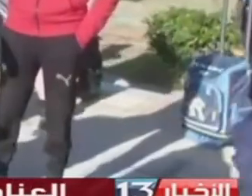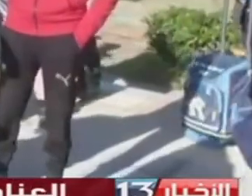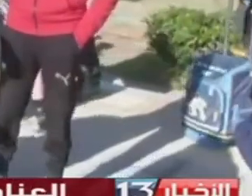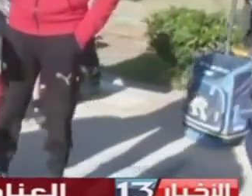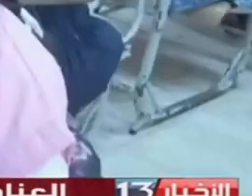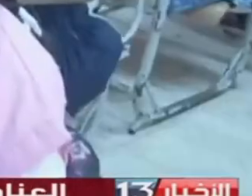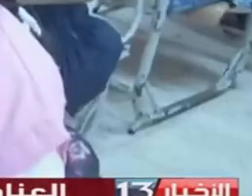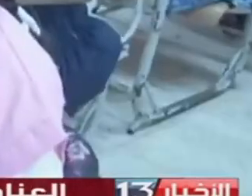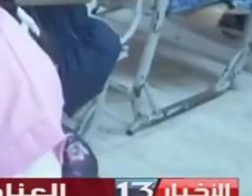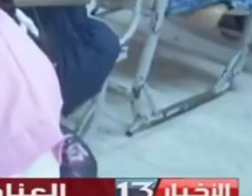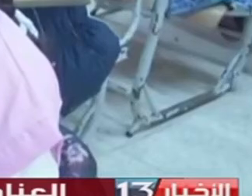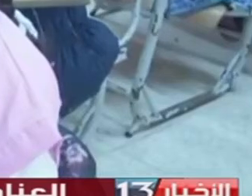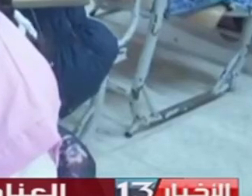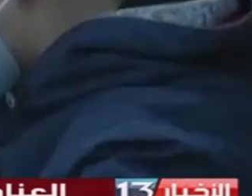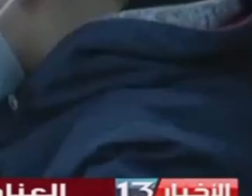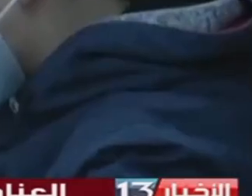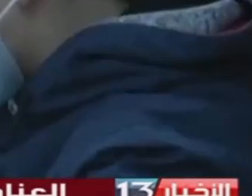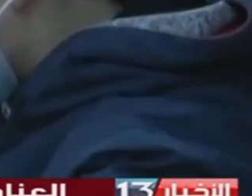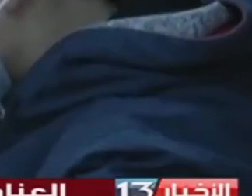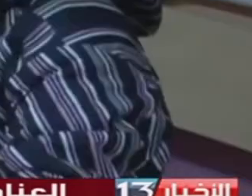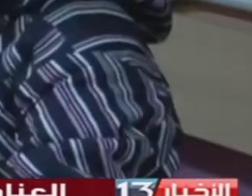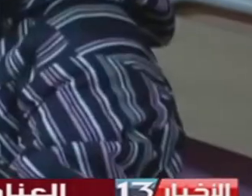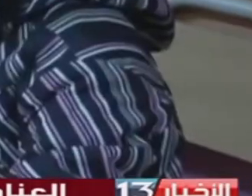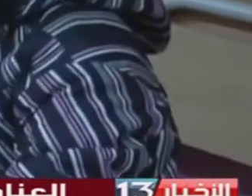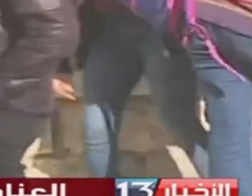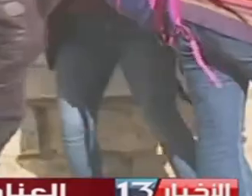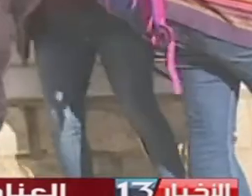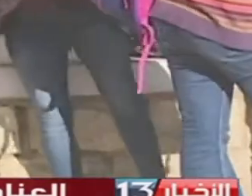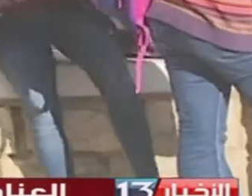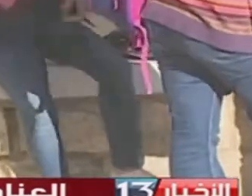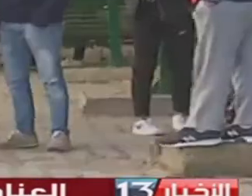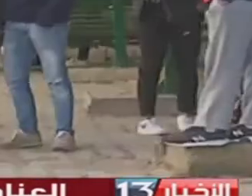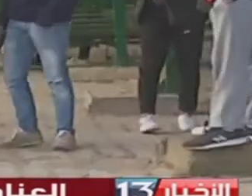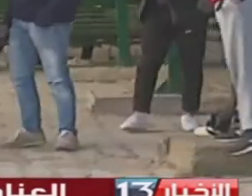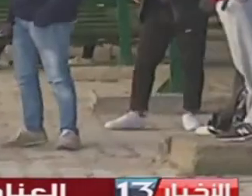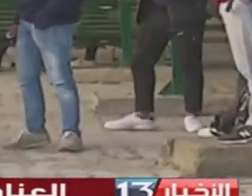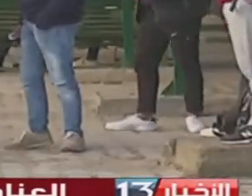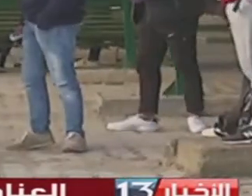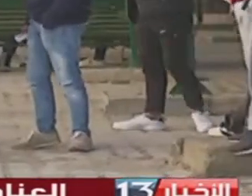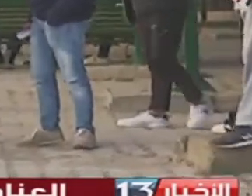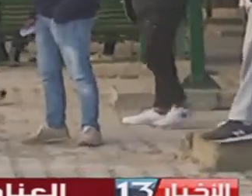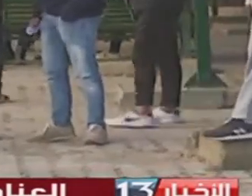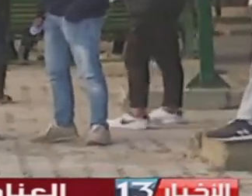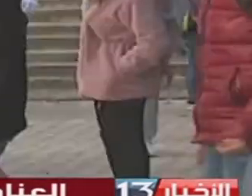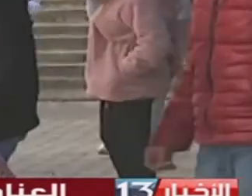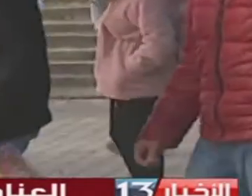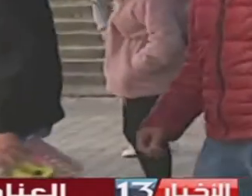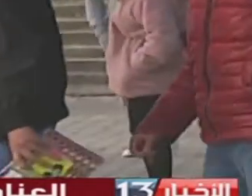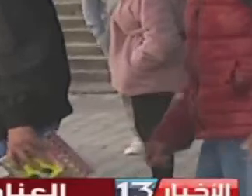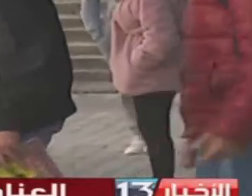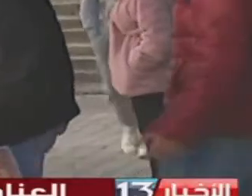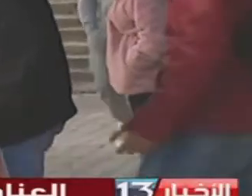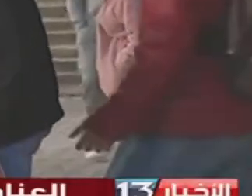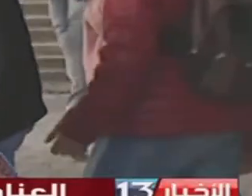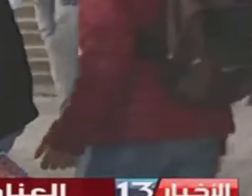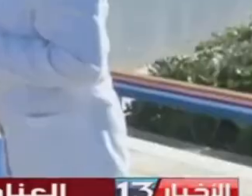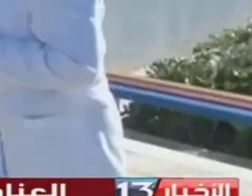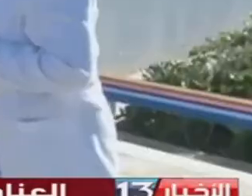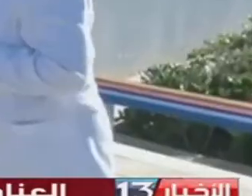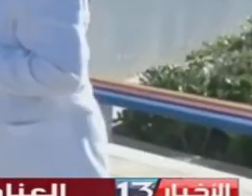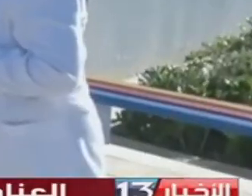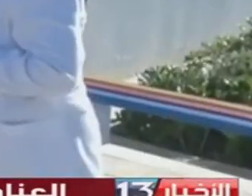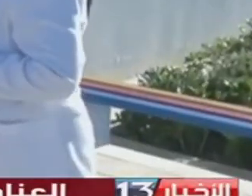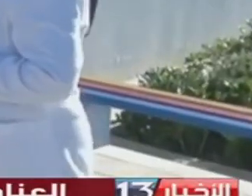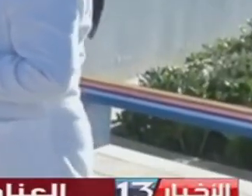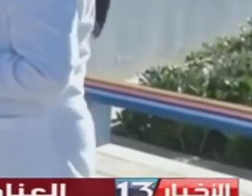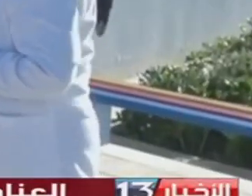تلاميذ الابتدائي والاعدادي والثانوي يجرون اليوم اول امتحانات الاسبوع المغلق باعتماد نظام الافواج وتطبيق بروتوكول خاص